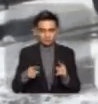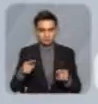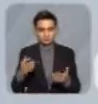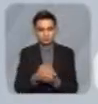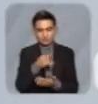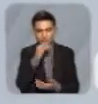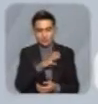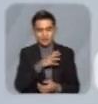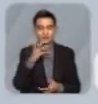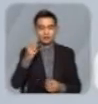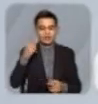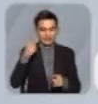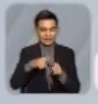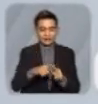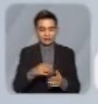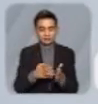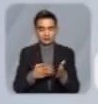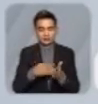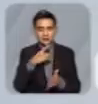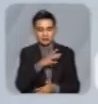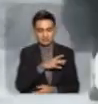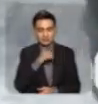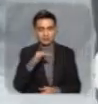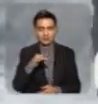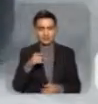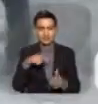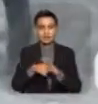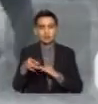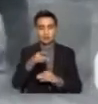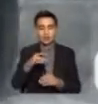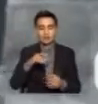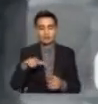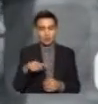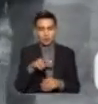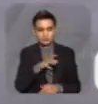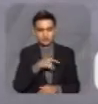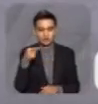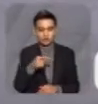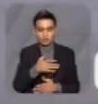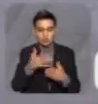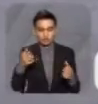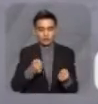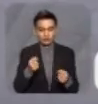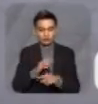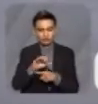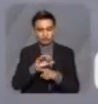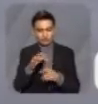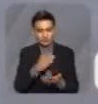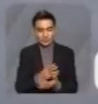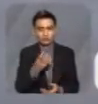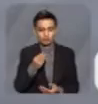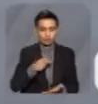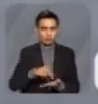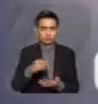не хватает техники. Зимой на содержание дорог республиканского значения выделяется более 1000 единиц. Необходимо докупить еще